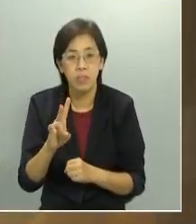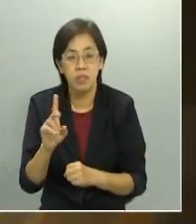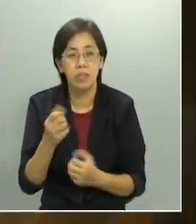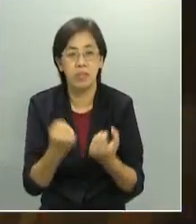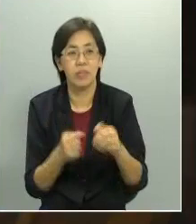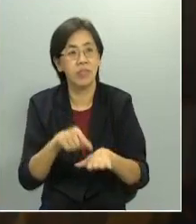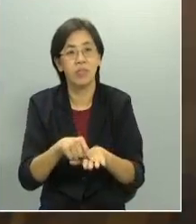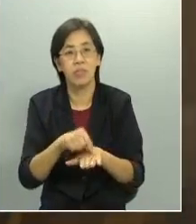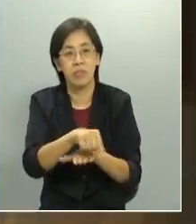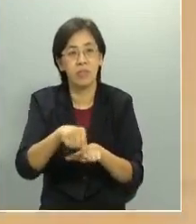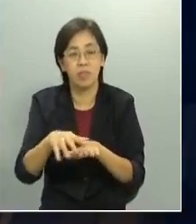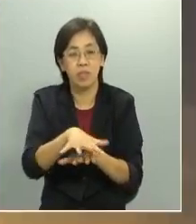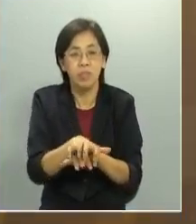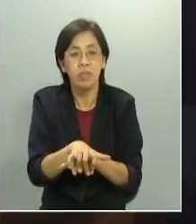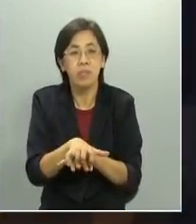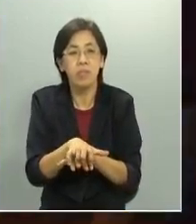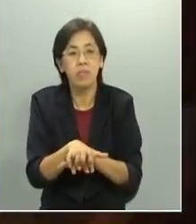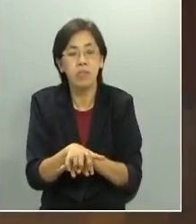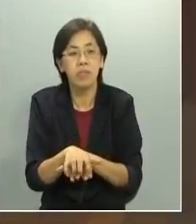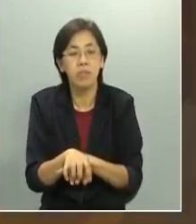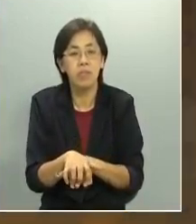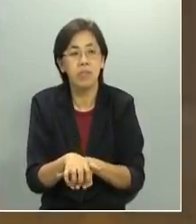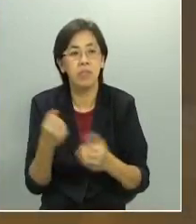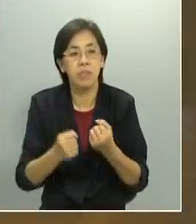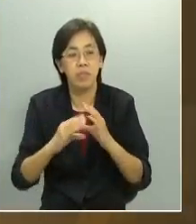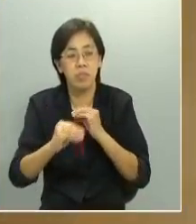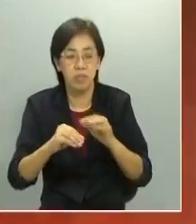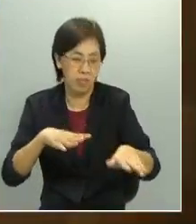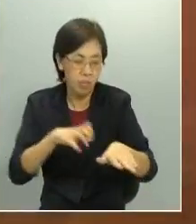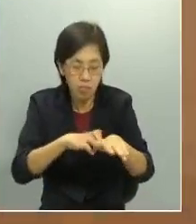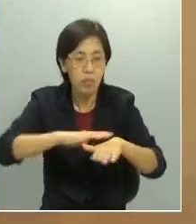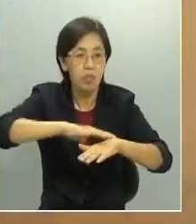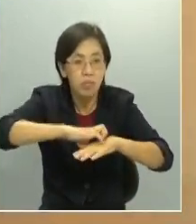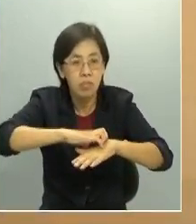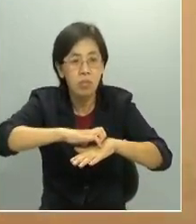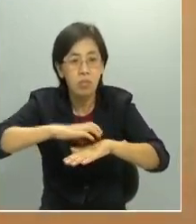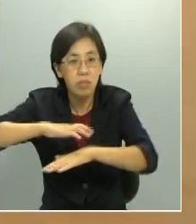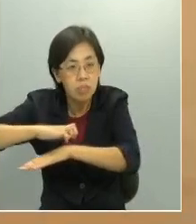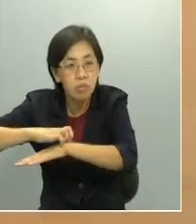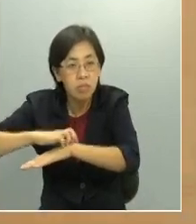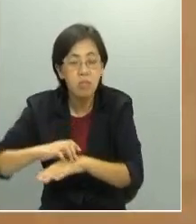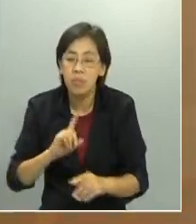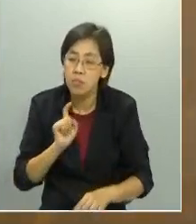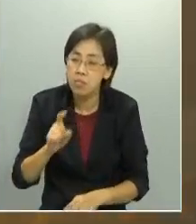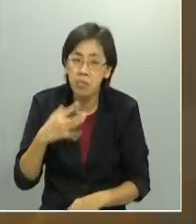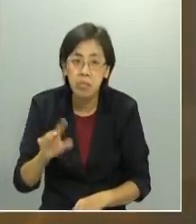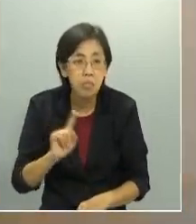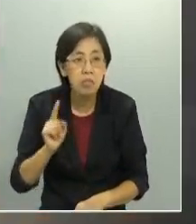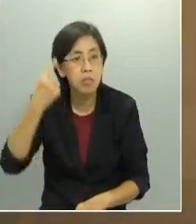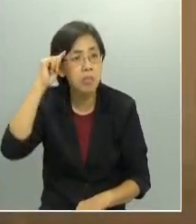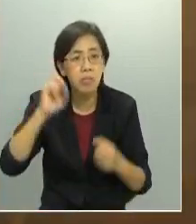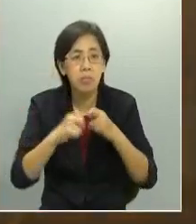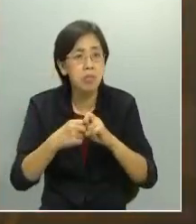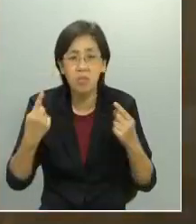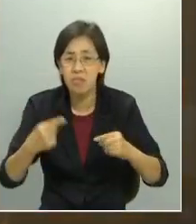ธิบายกระโปรงหน้ารถ2คันก็เสียหายถูกชนท้ายสอบถามทั้ง2รายอย่างที่บอกนี่ไม่รู้สาเหตุไม่ได้ทะเล